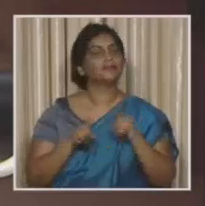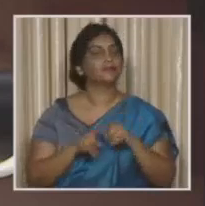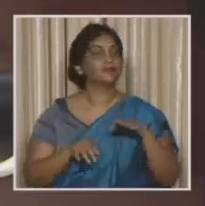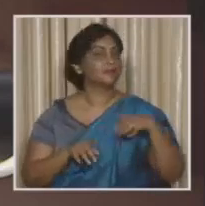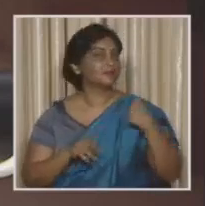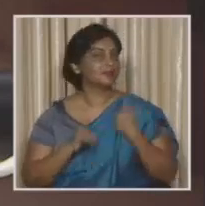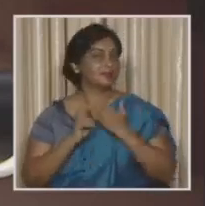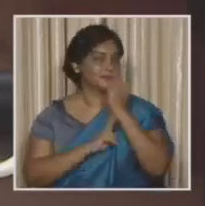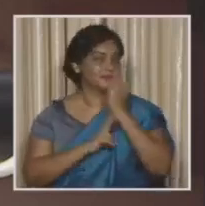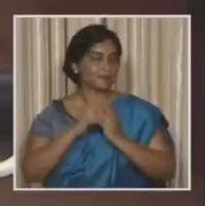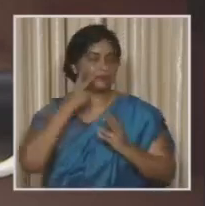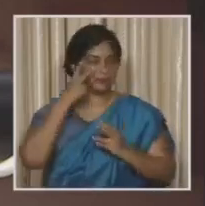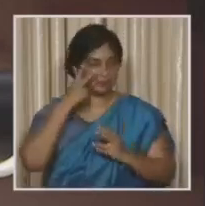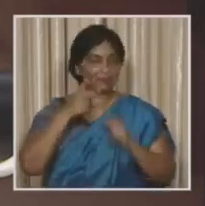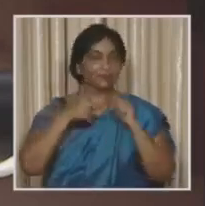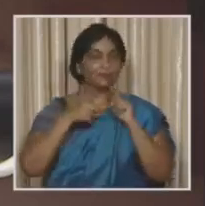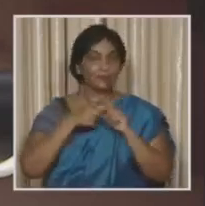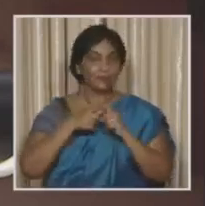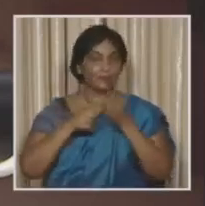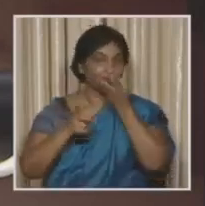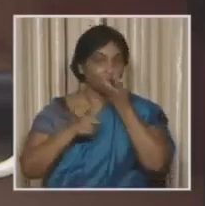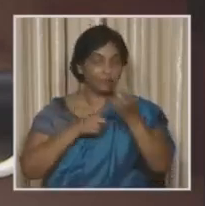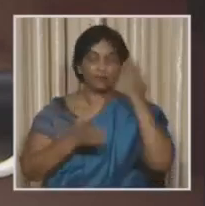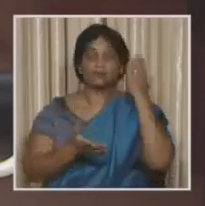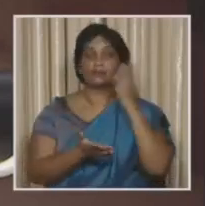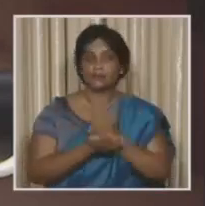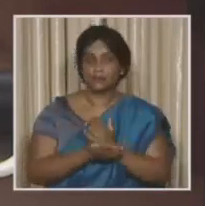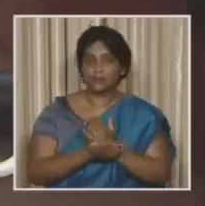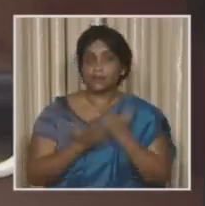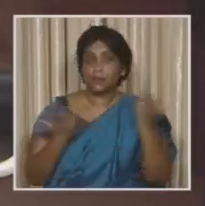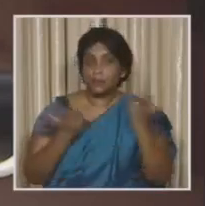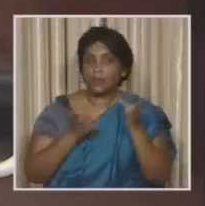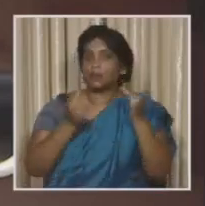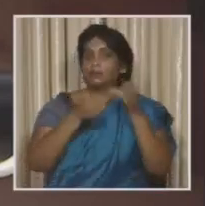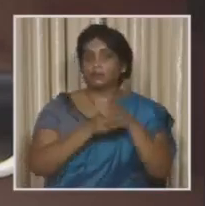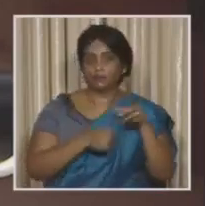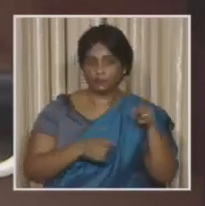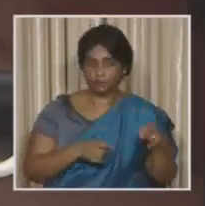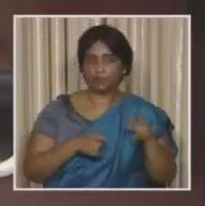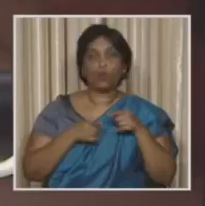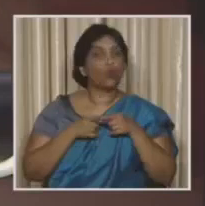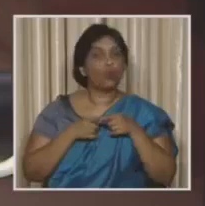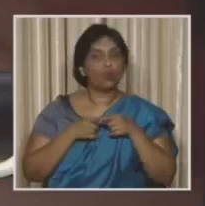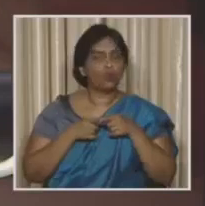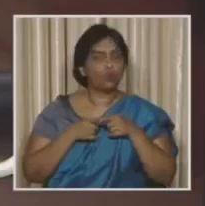parsho dekak, ekak mema pahare walakwa geni mata asamat tu parshavi, kaud,